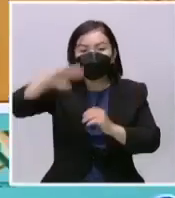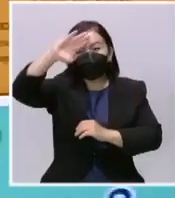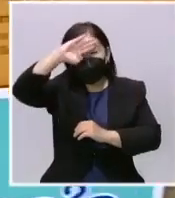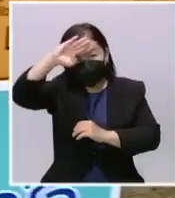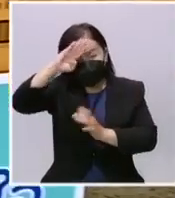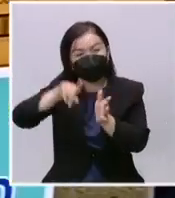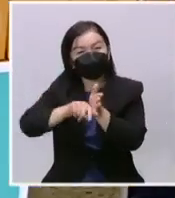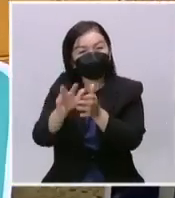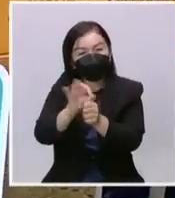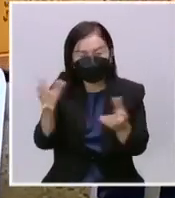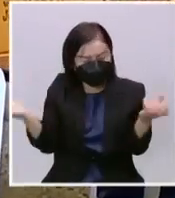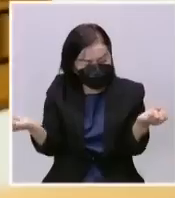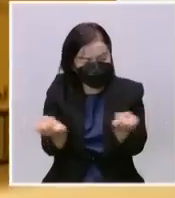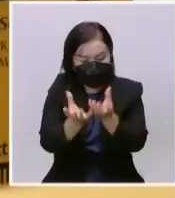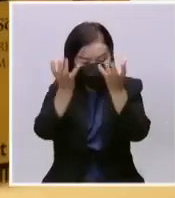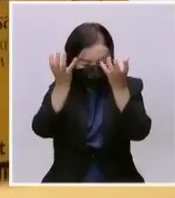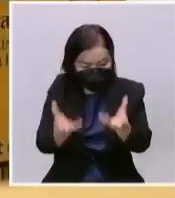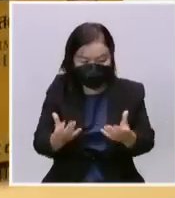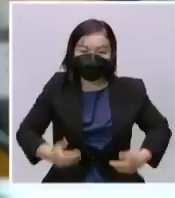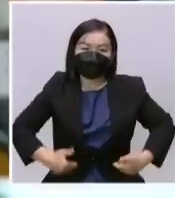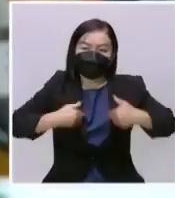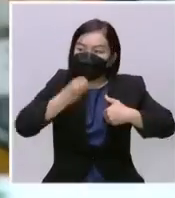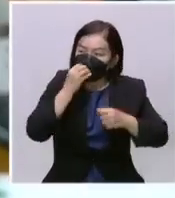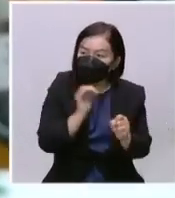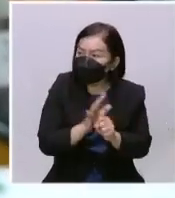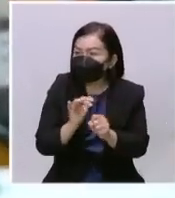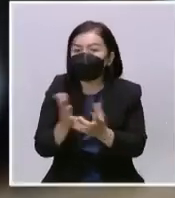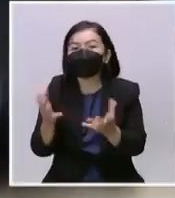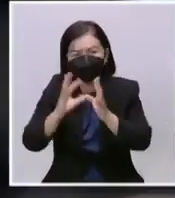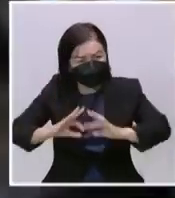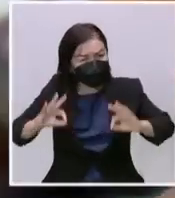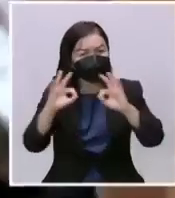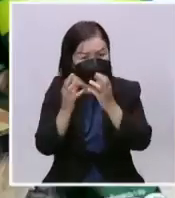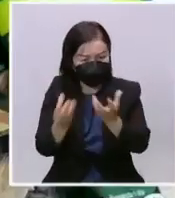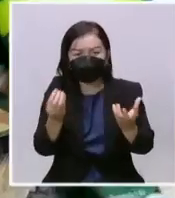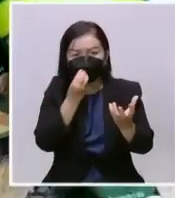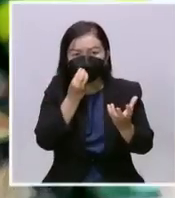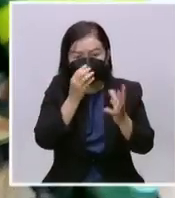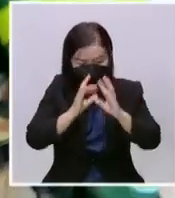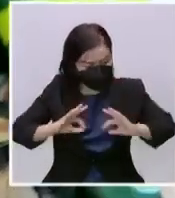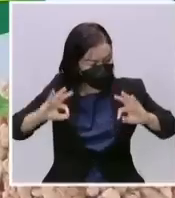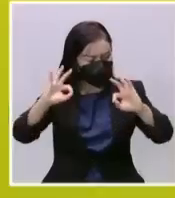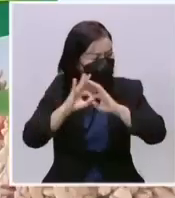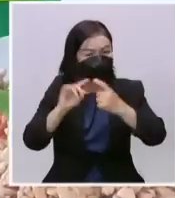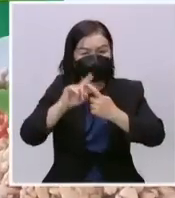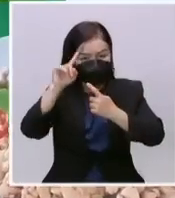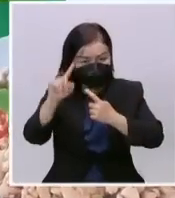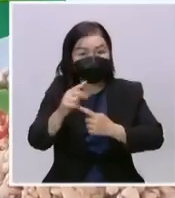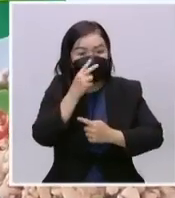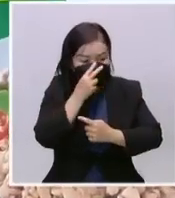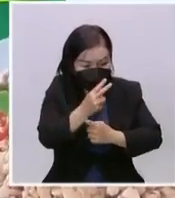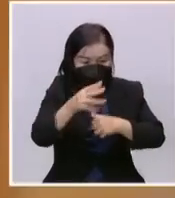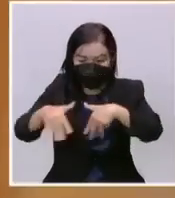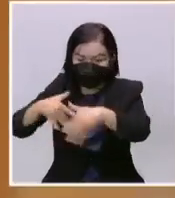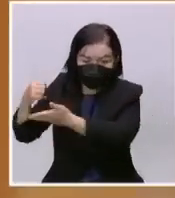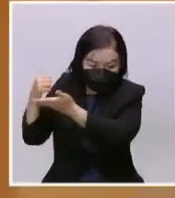ตโควิด-19 อย่างหนักโดยเฉพาะการดำรงชีพปากท้องของประชาชนถือได้ว่าเป็นเรื่องสำคัญที่สุดแต่ยังเห็นน้ำใจของทุกภา